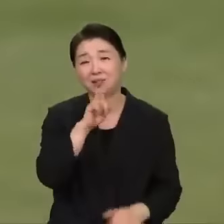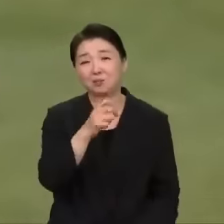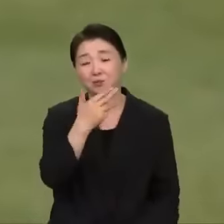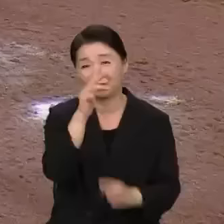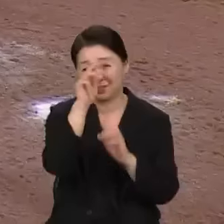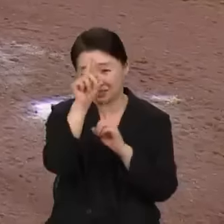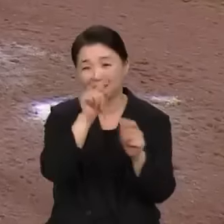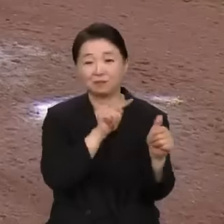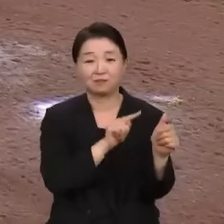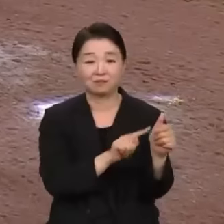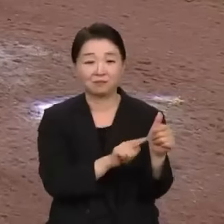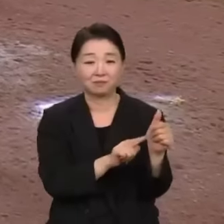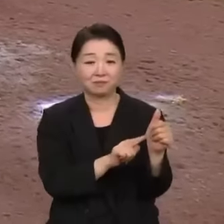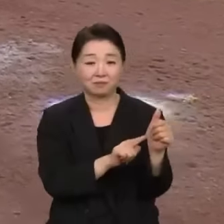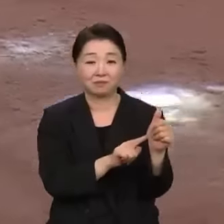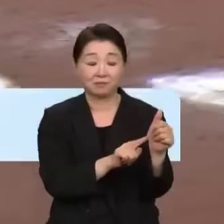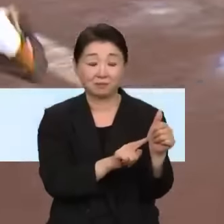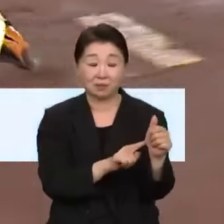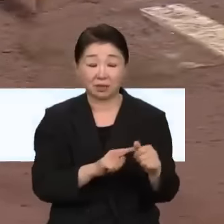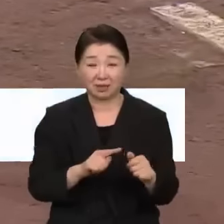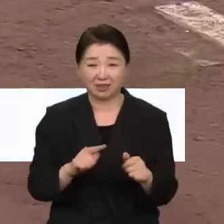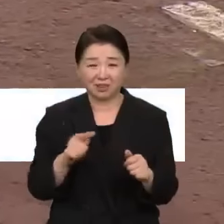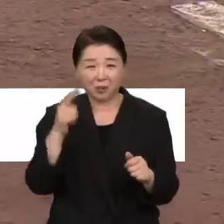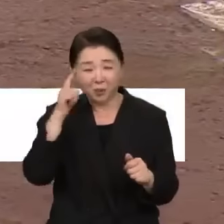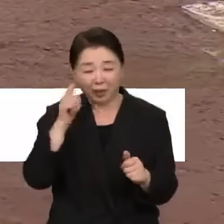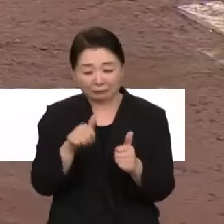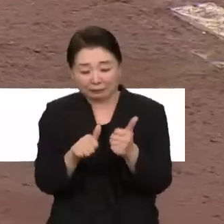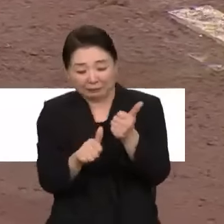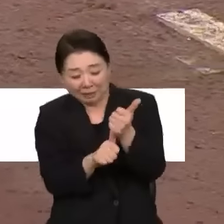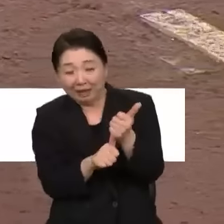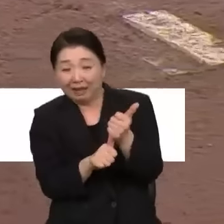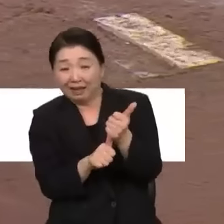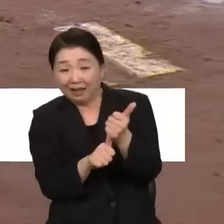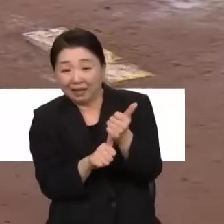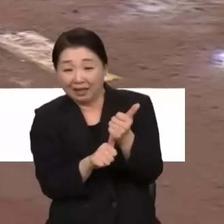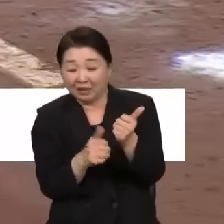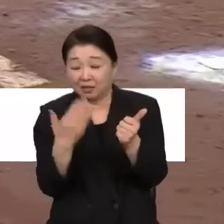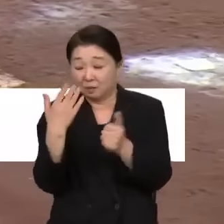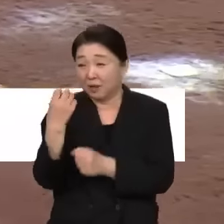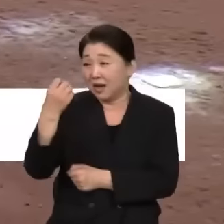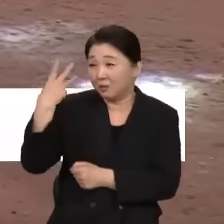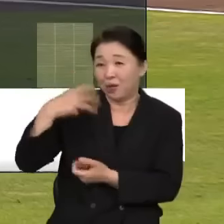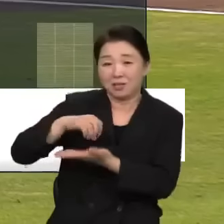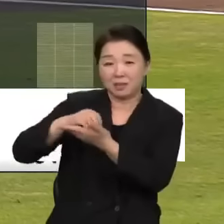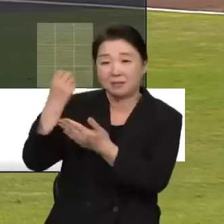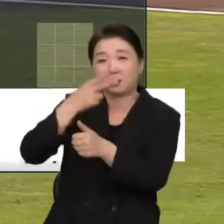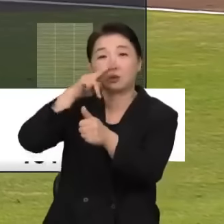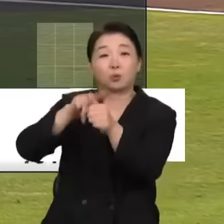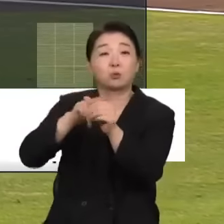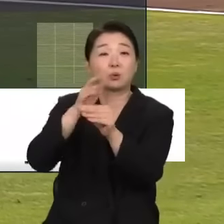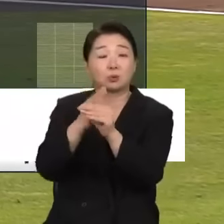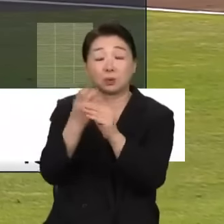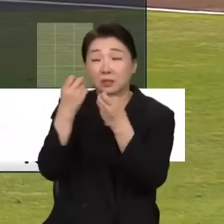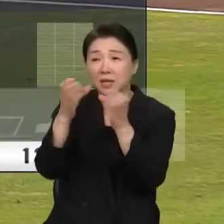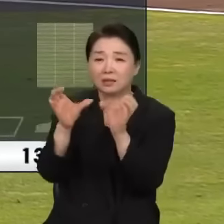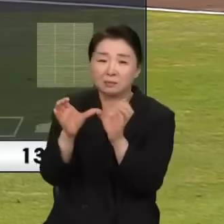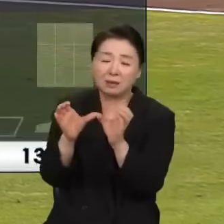이상규. 육성 선수로 밀렸다가 지난해 말 한화에 입단하면서 다시 도전했습니다. 그러나 새 팀에서도